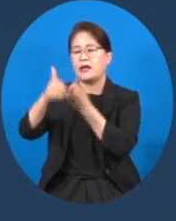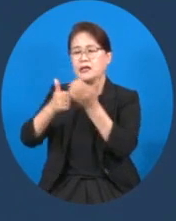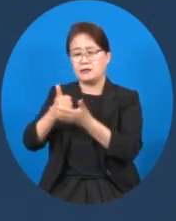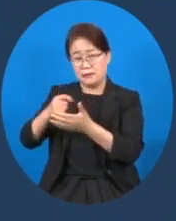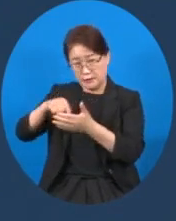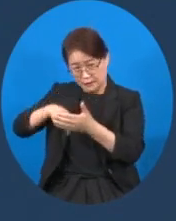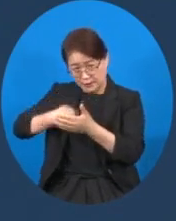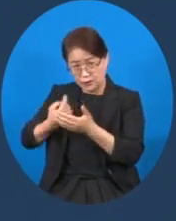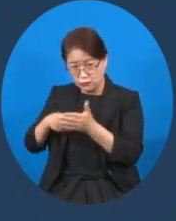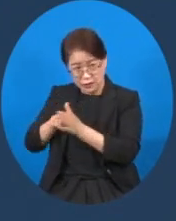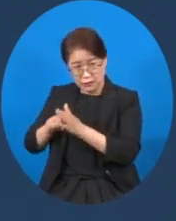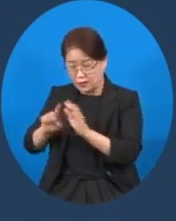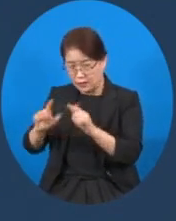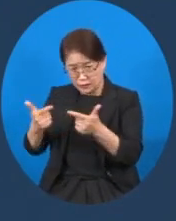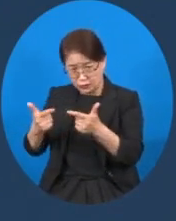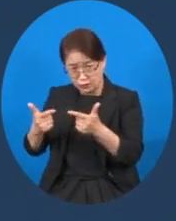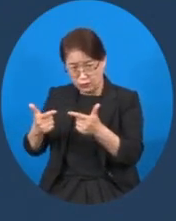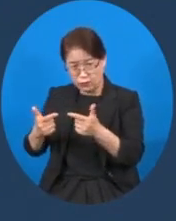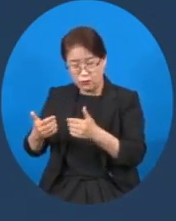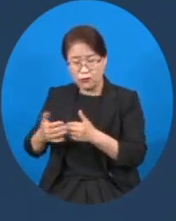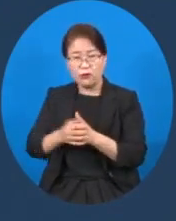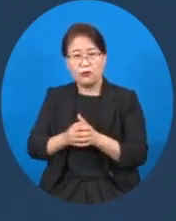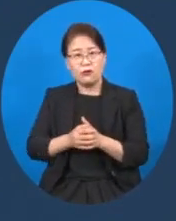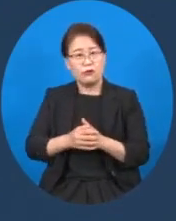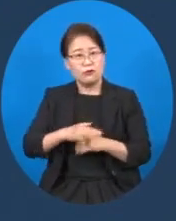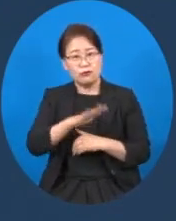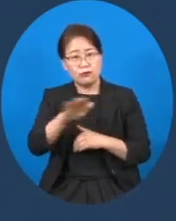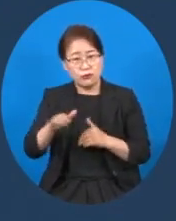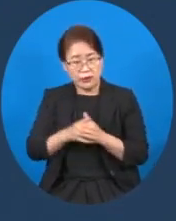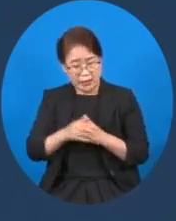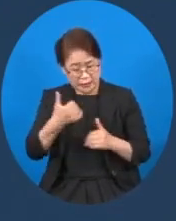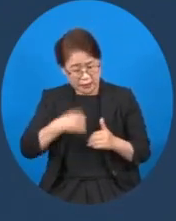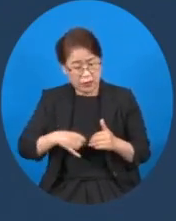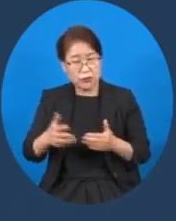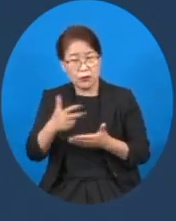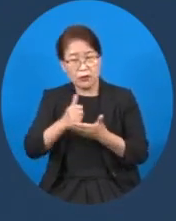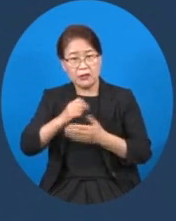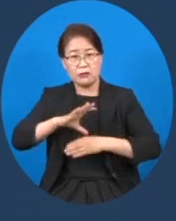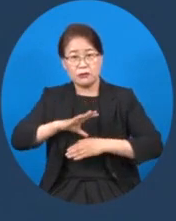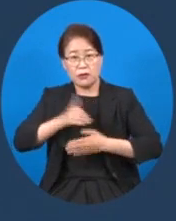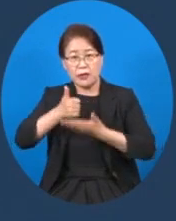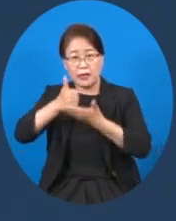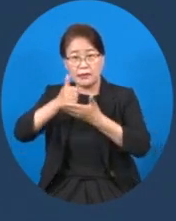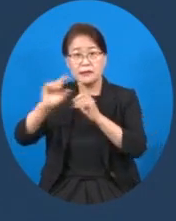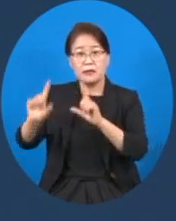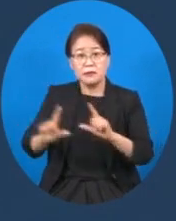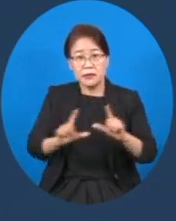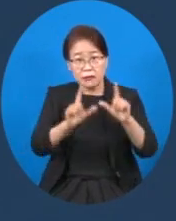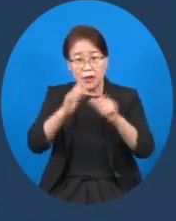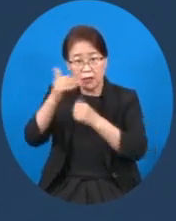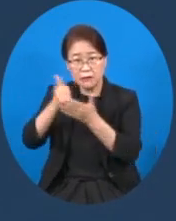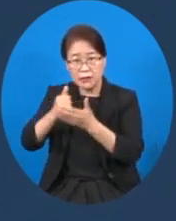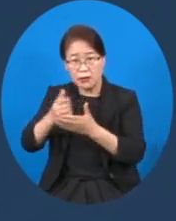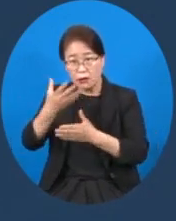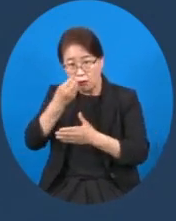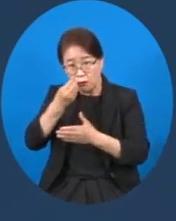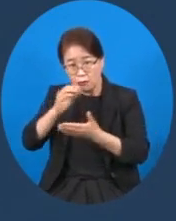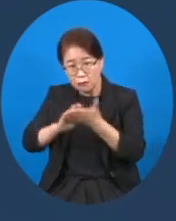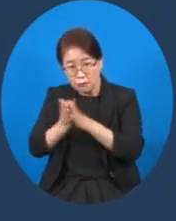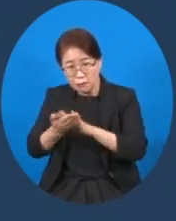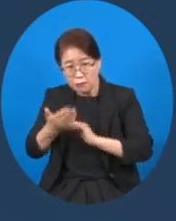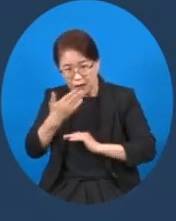자신을 위해서가 아니에요. 여러분, 우리가 뭐 우리의 자녀들이 여호와를 경외하는 삶을 산다고 그래서 하나님이 좀 더 거룩해지십니까?